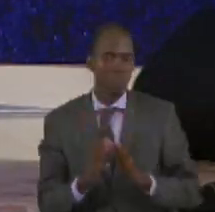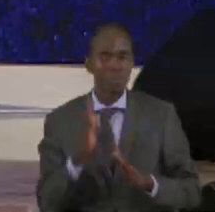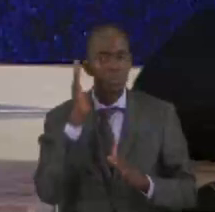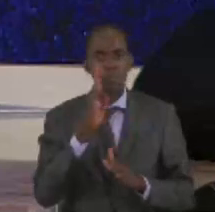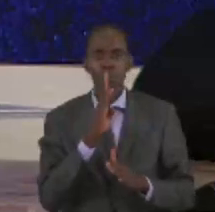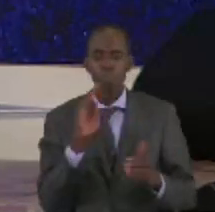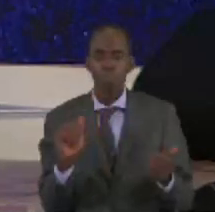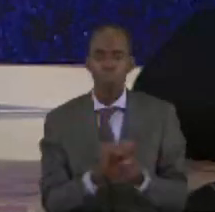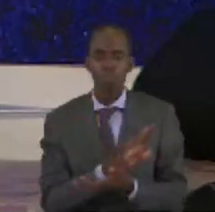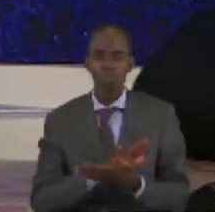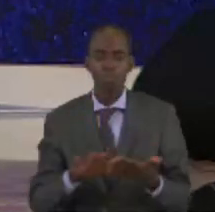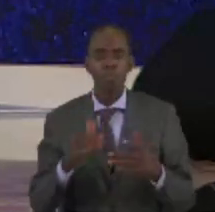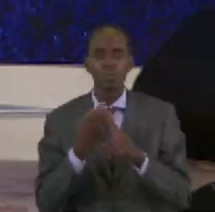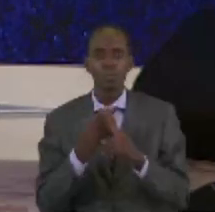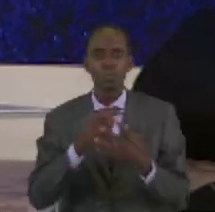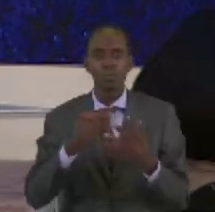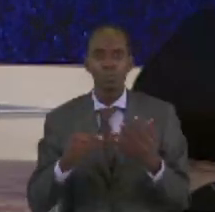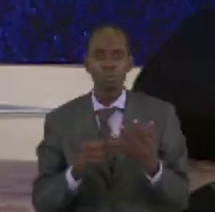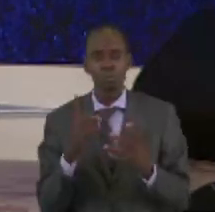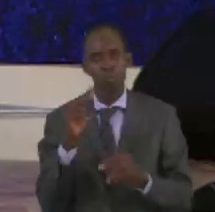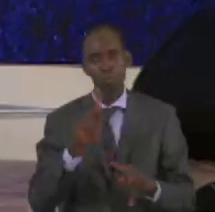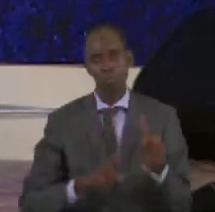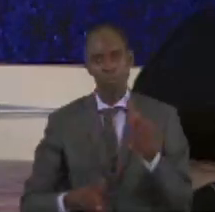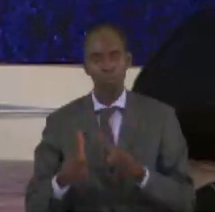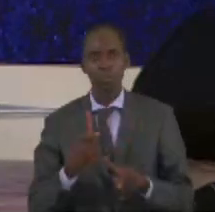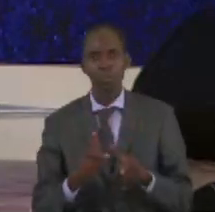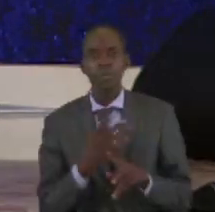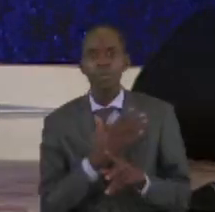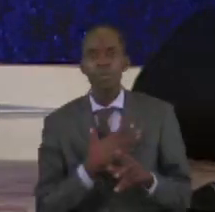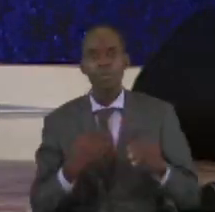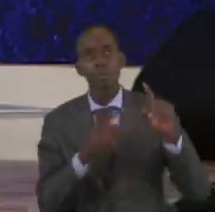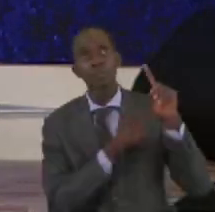sera exterminé du milieu du peuple.